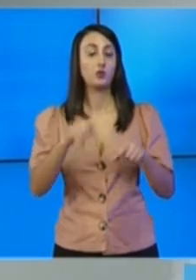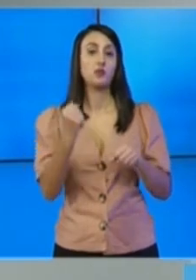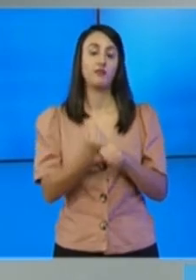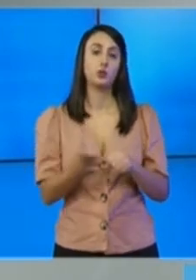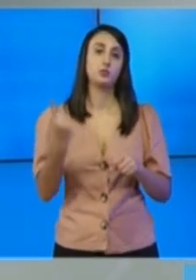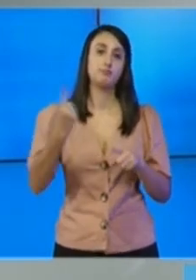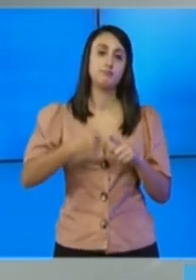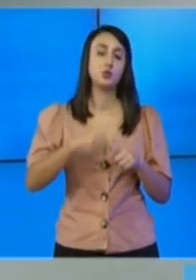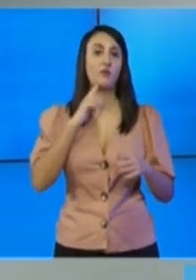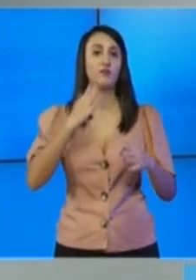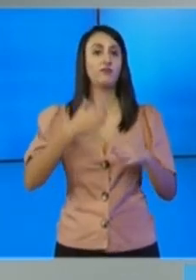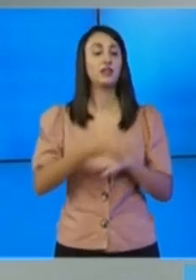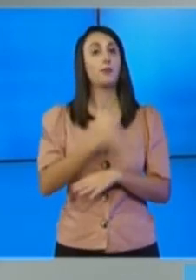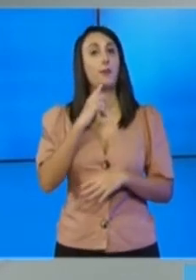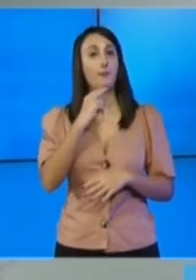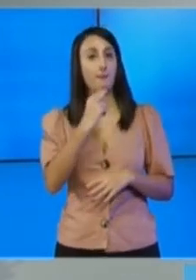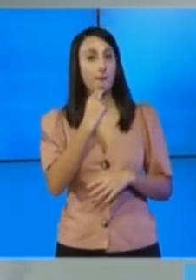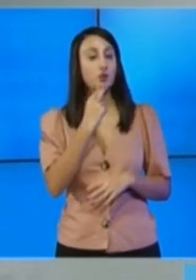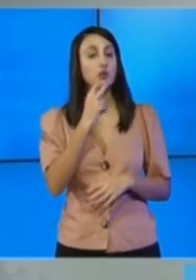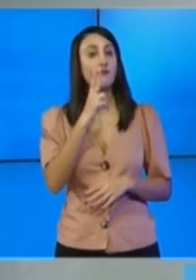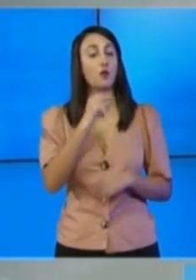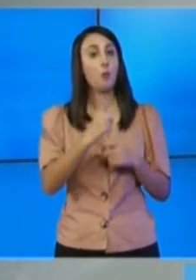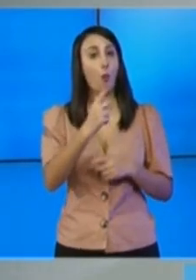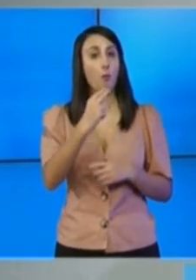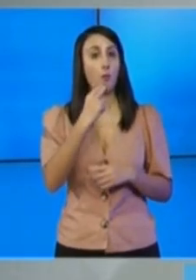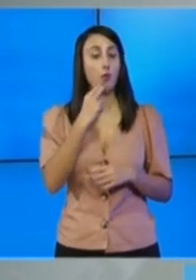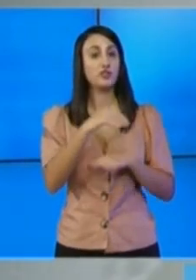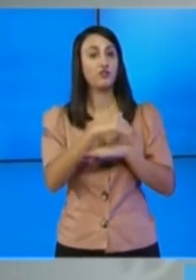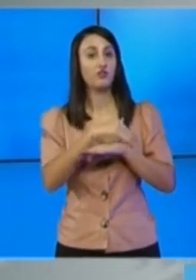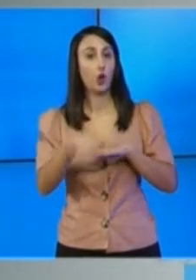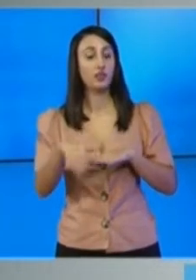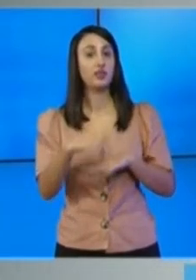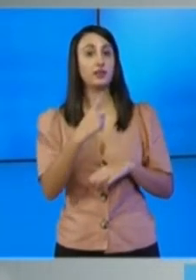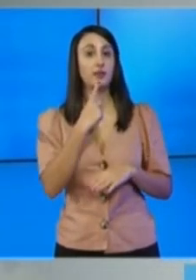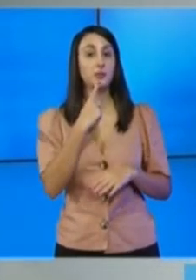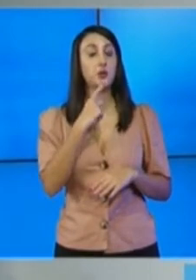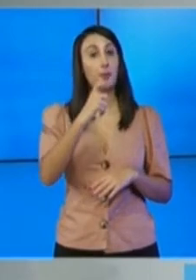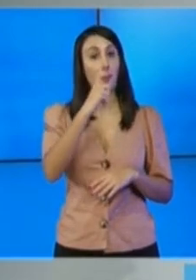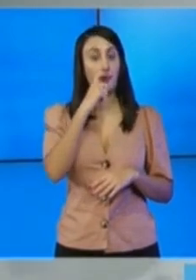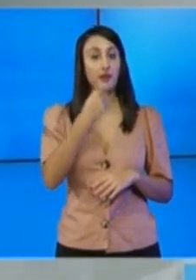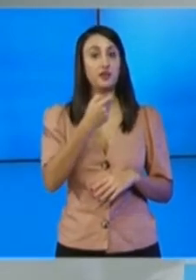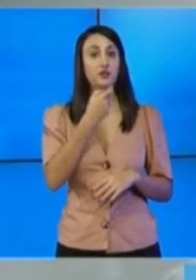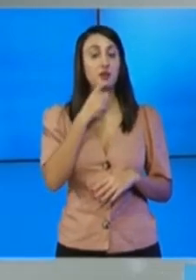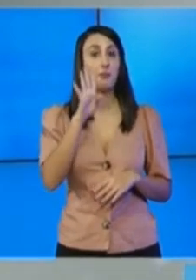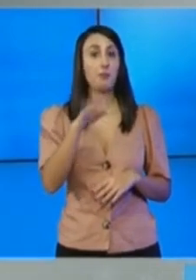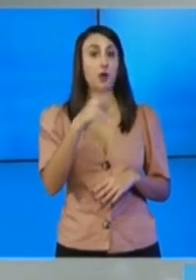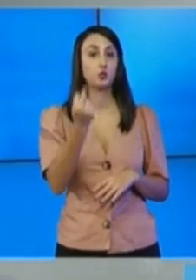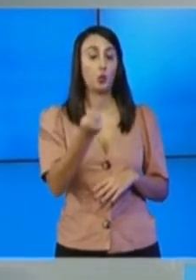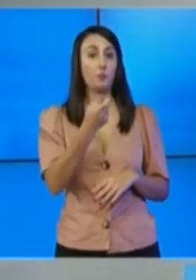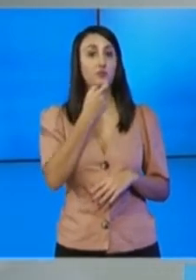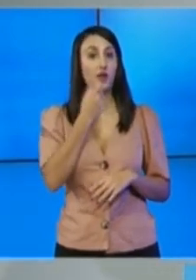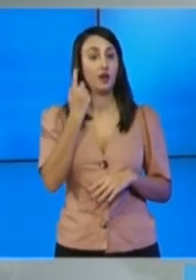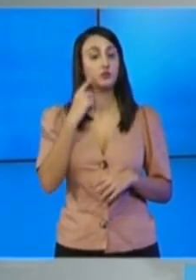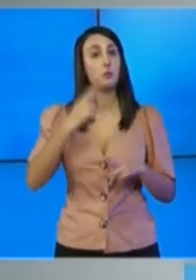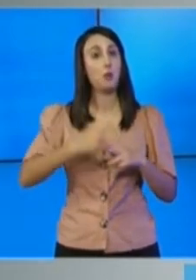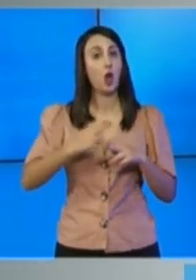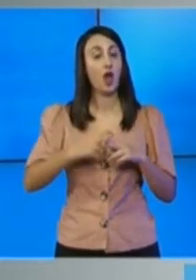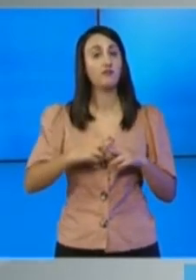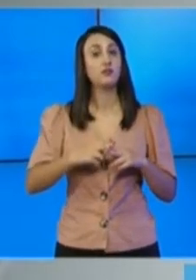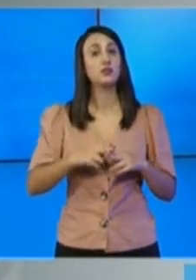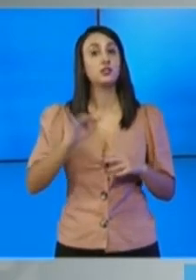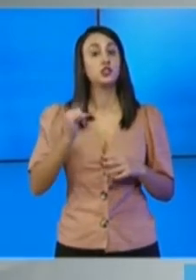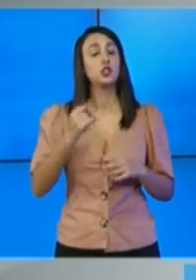încă o victimă în rîndul polițiștilor Este vorba despre un polițist de frontieră din Timiș și bărbatul în vârstă de 48 de ani a fost infectat cu acest